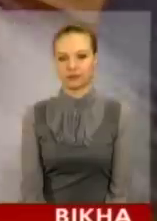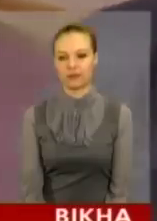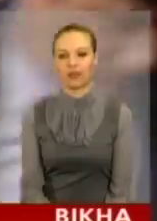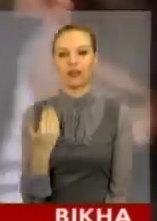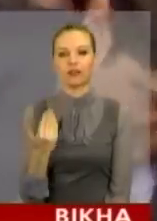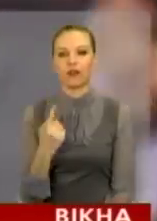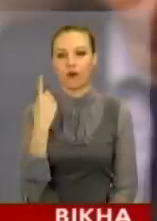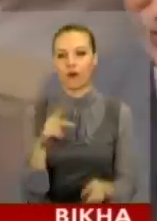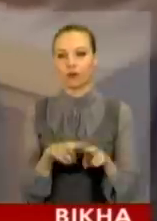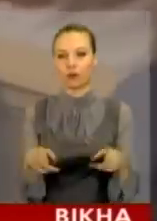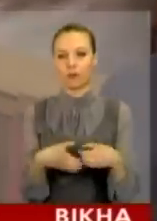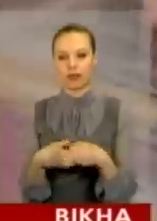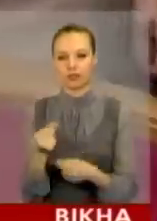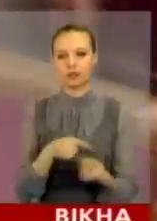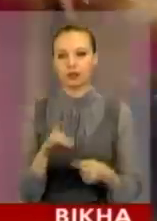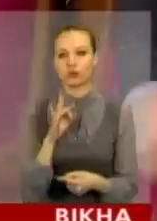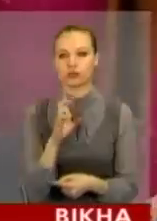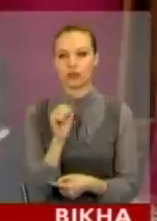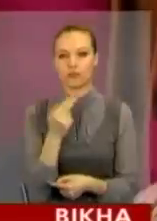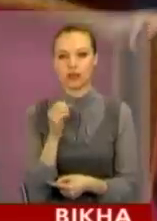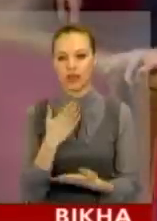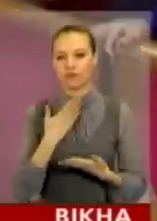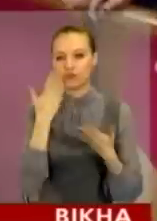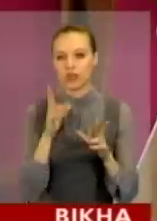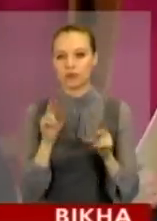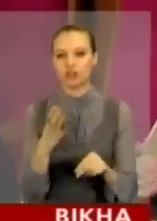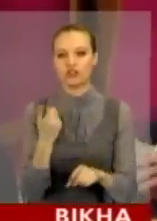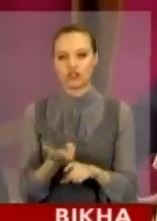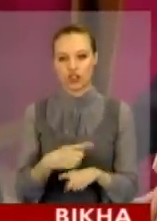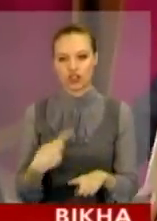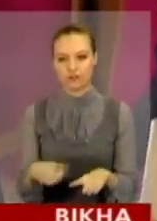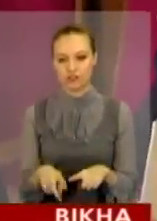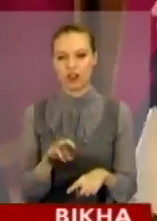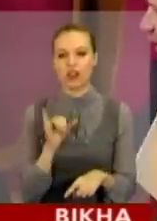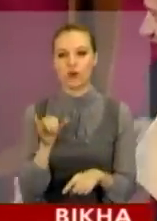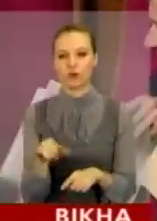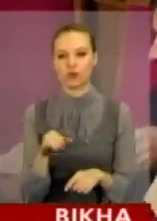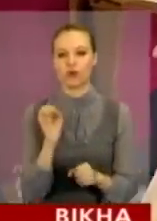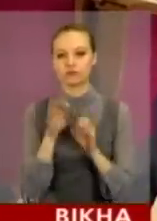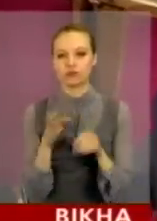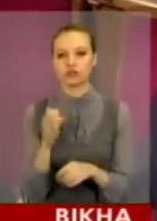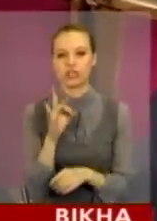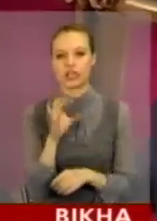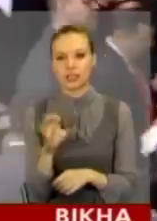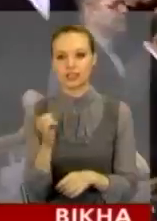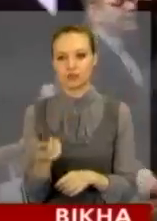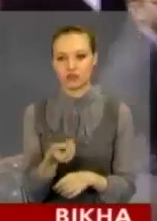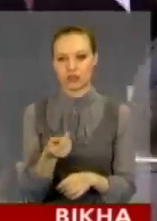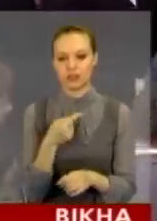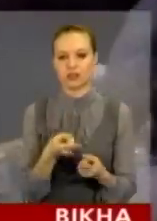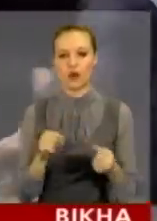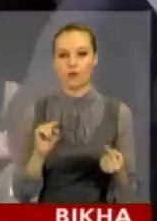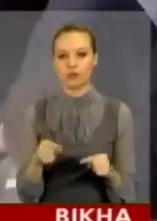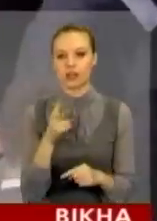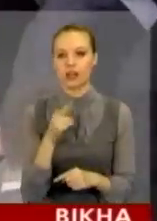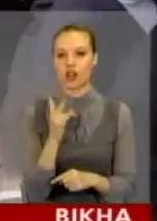Його однопартієць, бізнесмен Руслан Бадаєв, читає присягу ще швидше, але в нього цілять ще й рисом із пшеницею. Опозиціянти